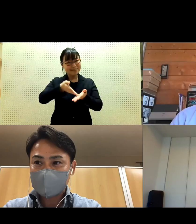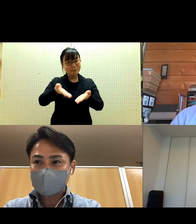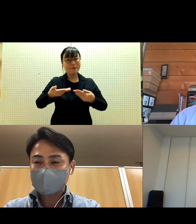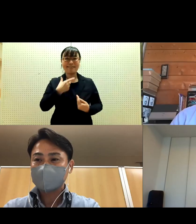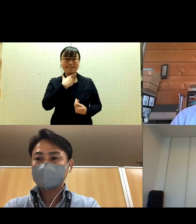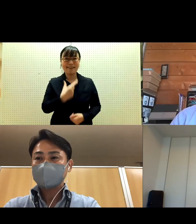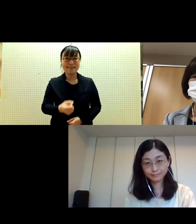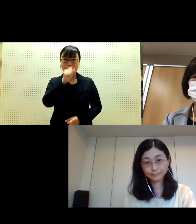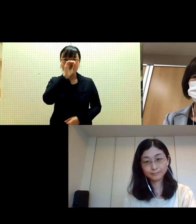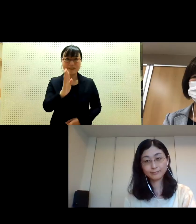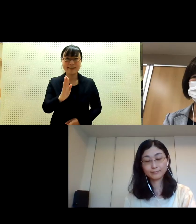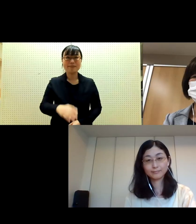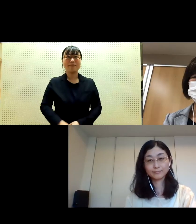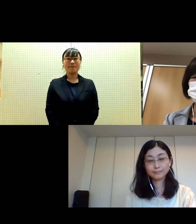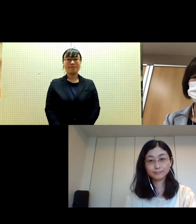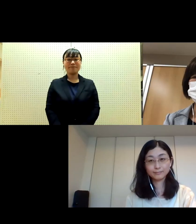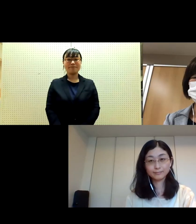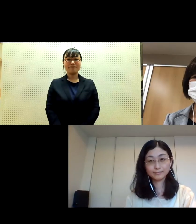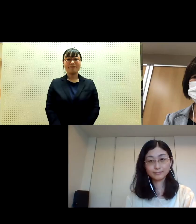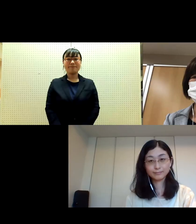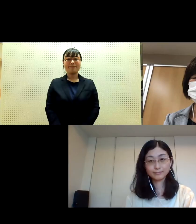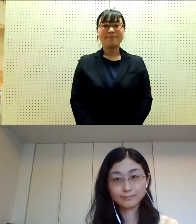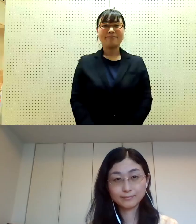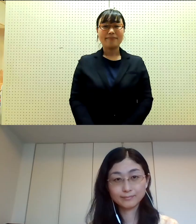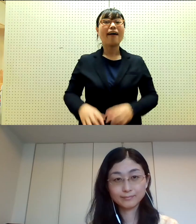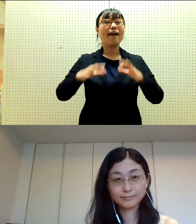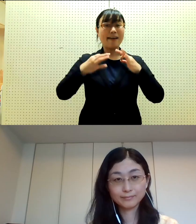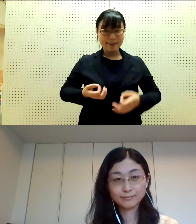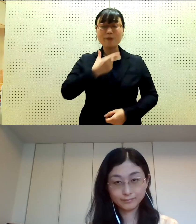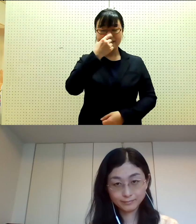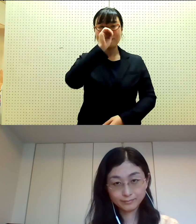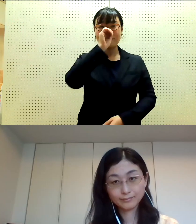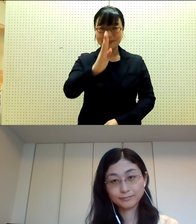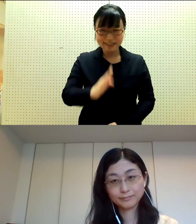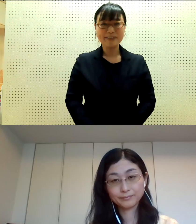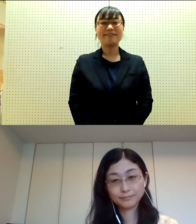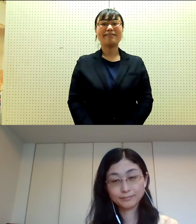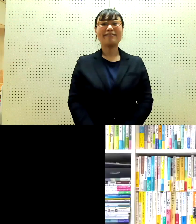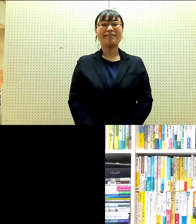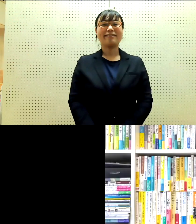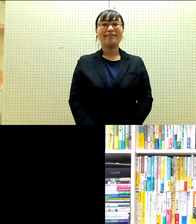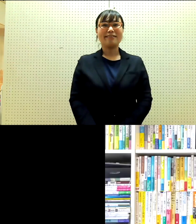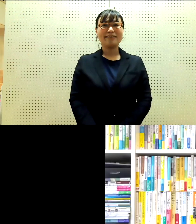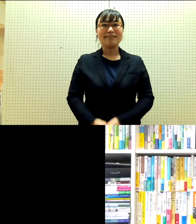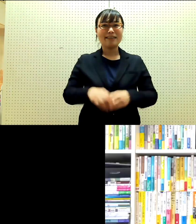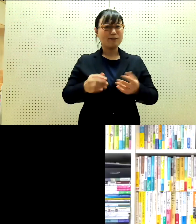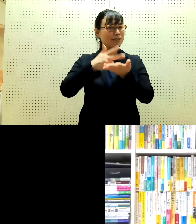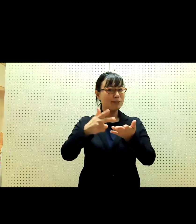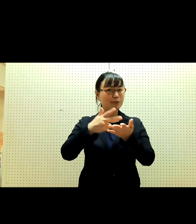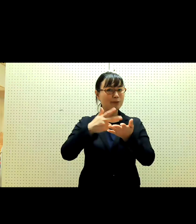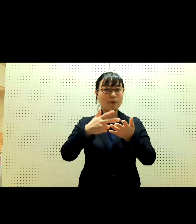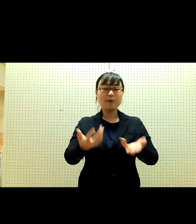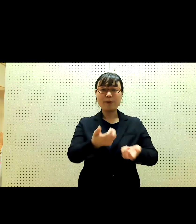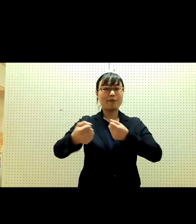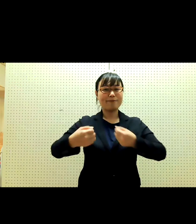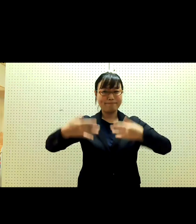します。 はい、国際大学6部の豊福です。今日よろしくお願いいたします。ではちょっと資料共有いたします。